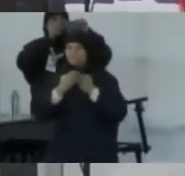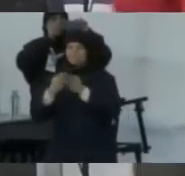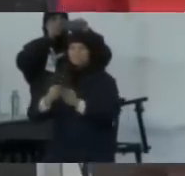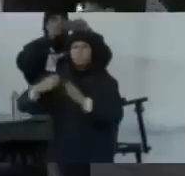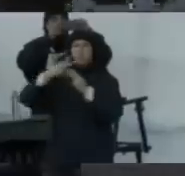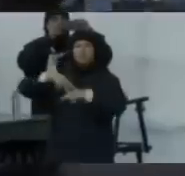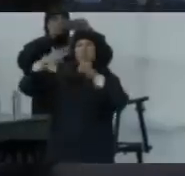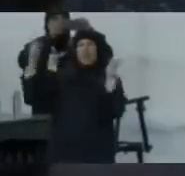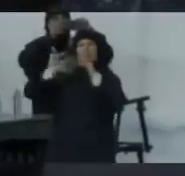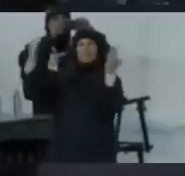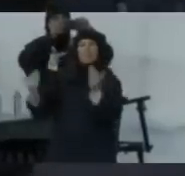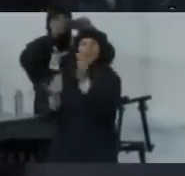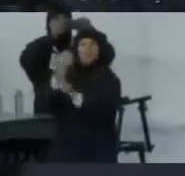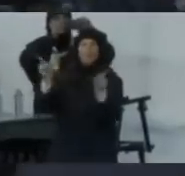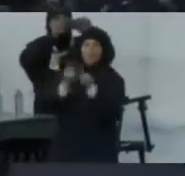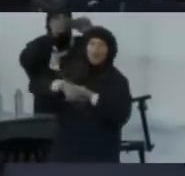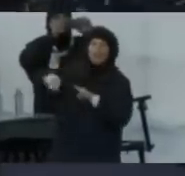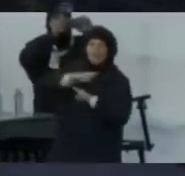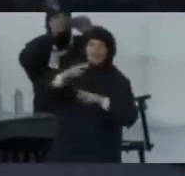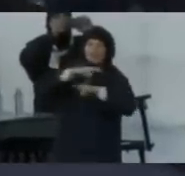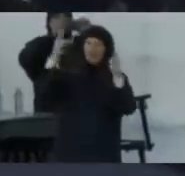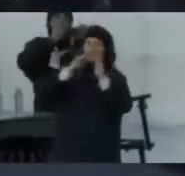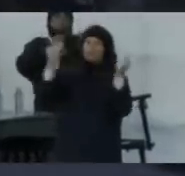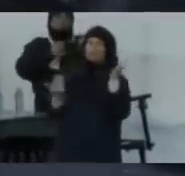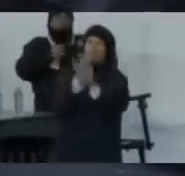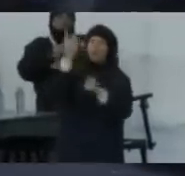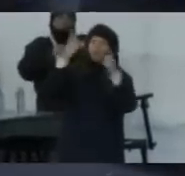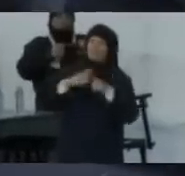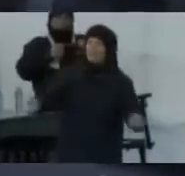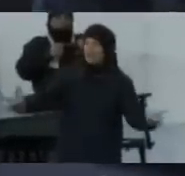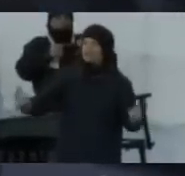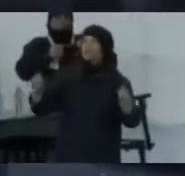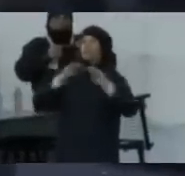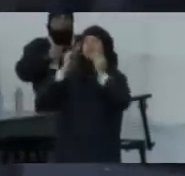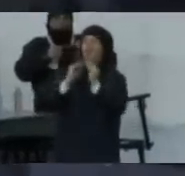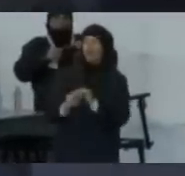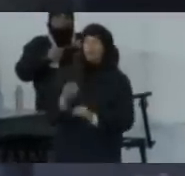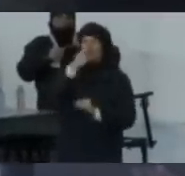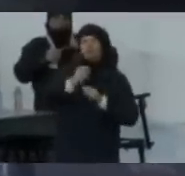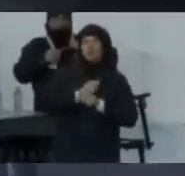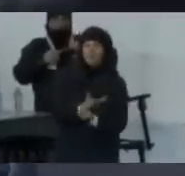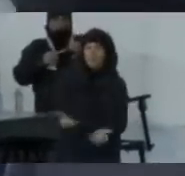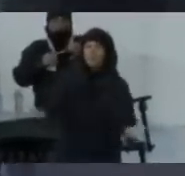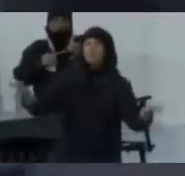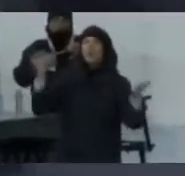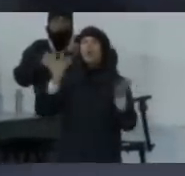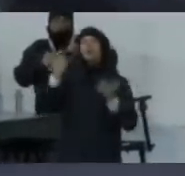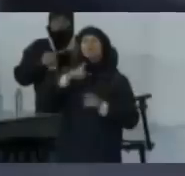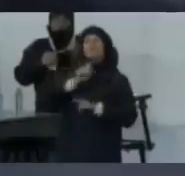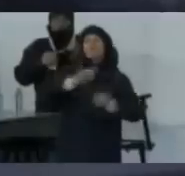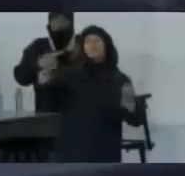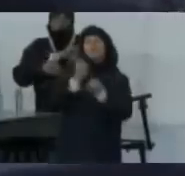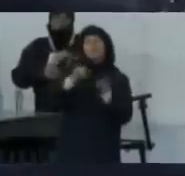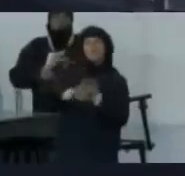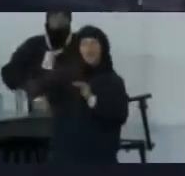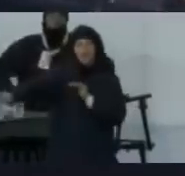già, non ce lo dobbiamo neanche inventare. Un mondo che parla di solidarietà, che parla che nessuno deve rimanere indietro,